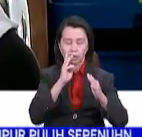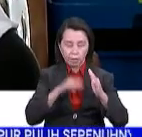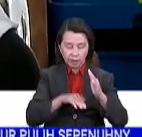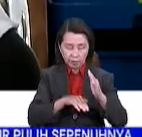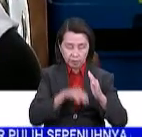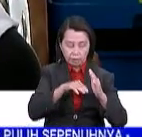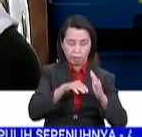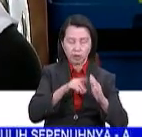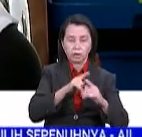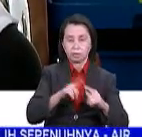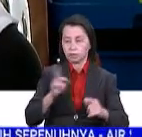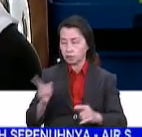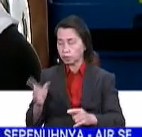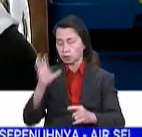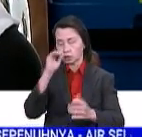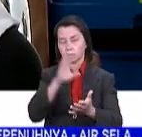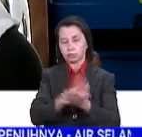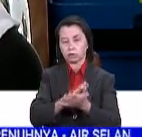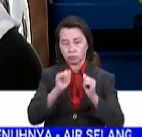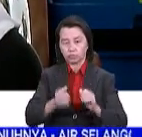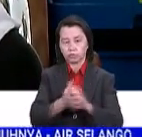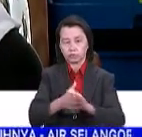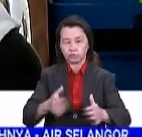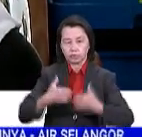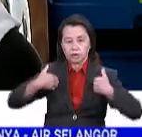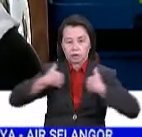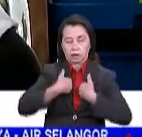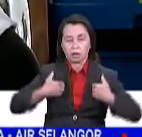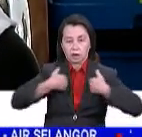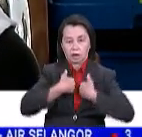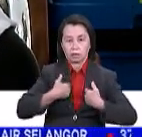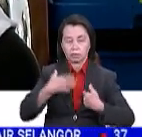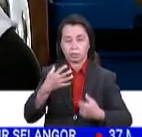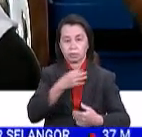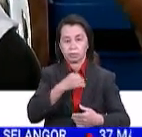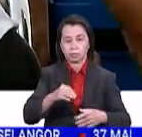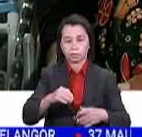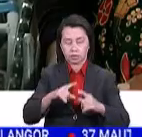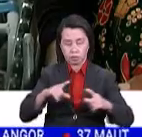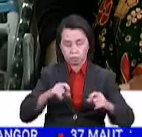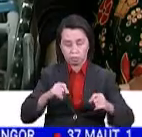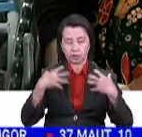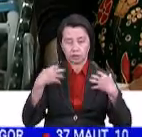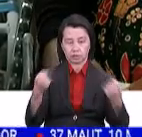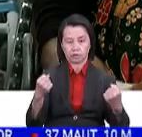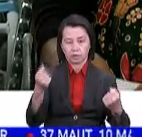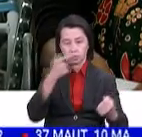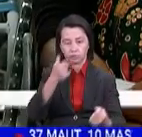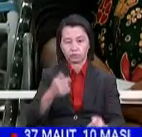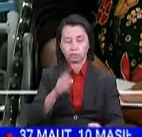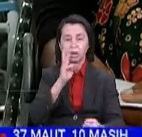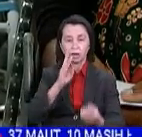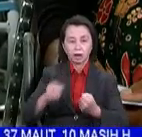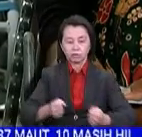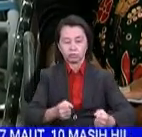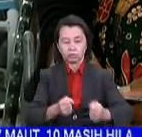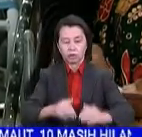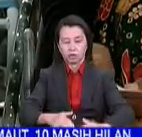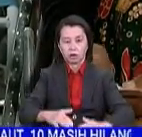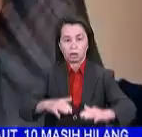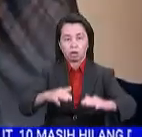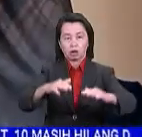air. Dia dan suami hanya dapat menyelamatkan haiwan peliharaan dan kad kesihatan susulan air sungai naik dengan